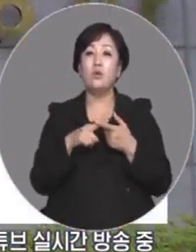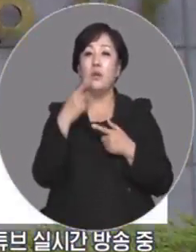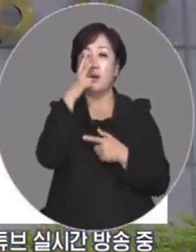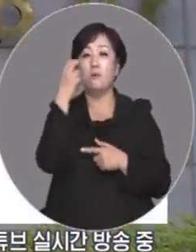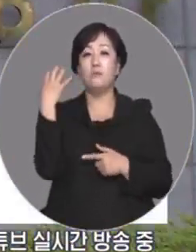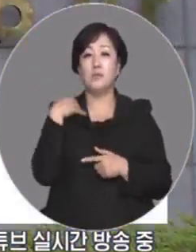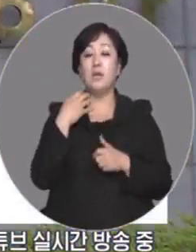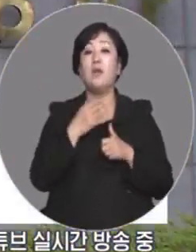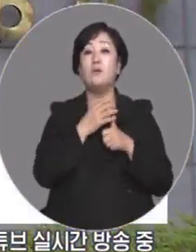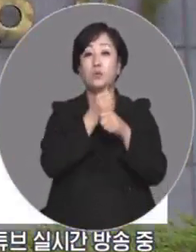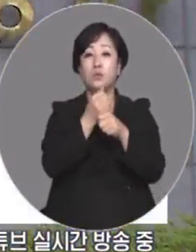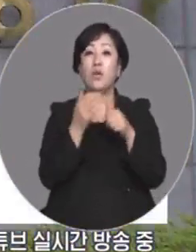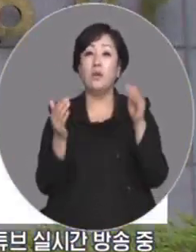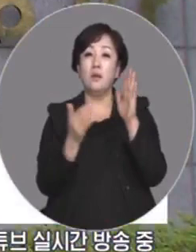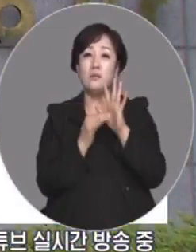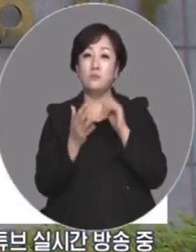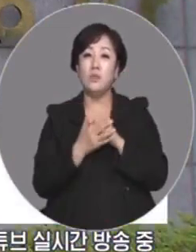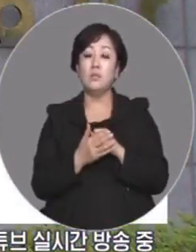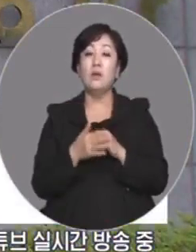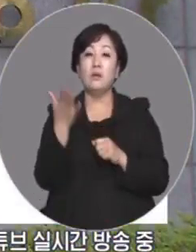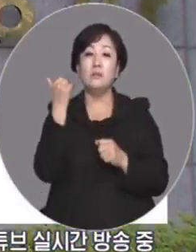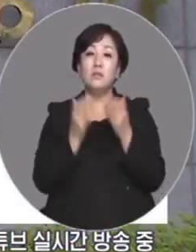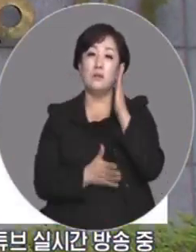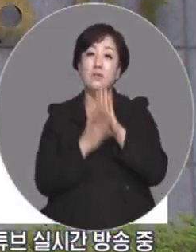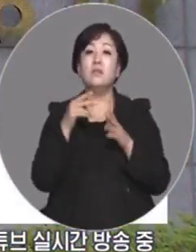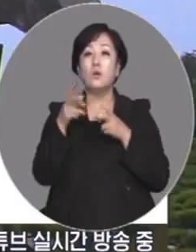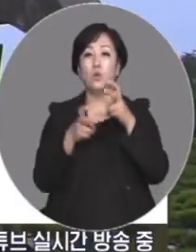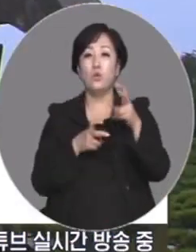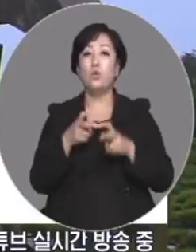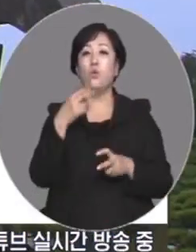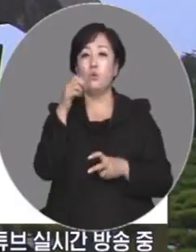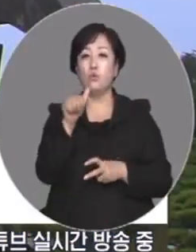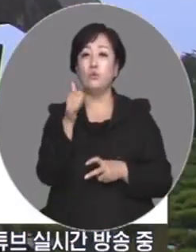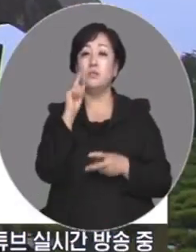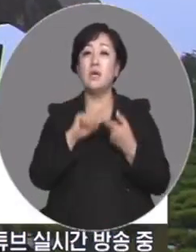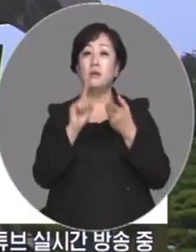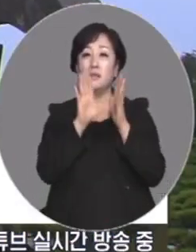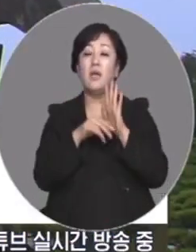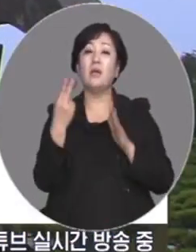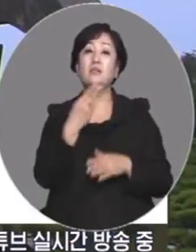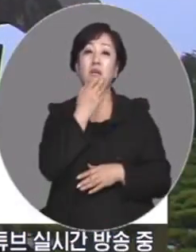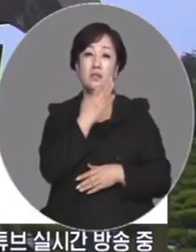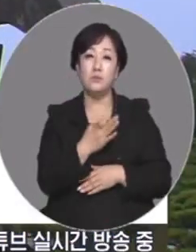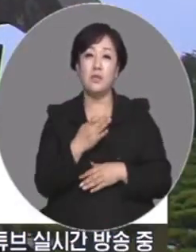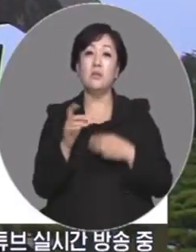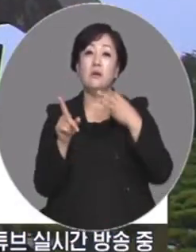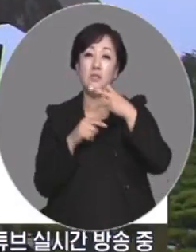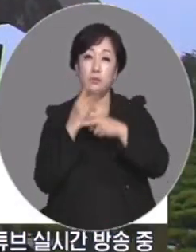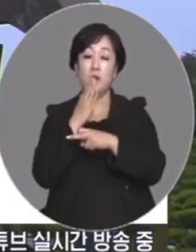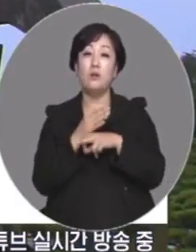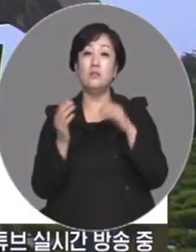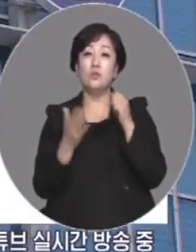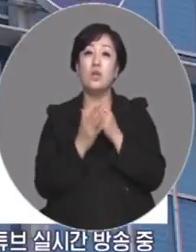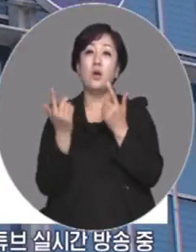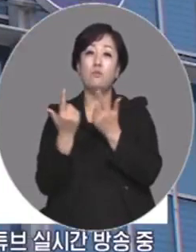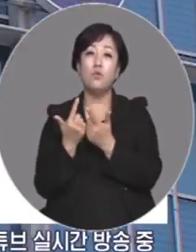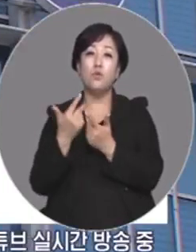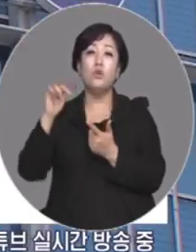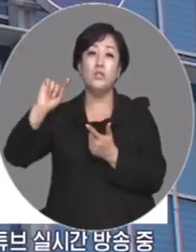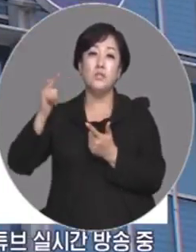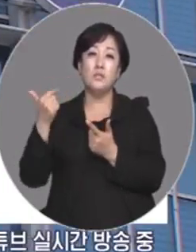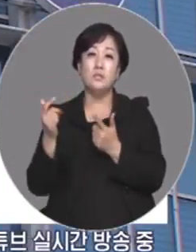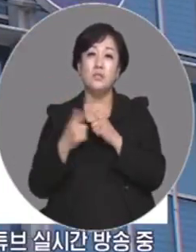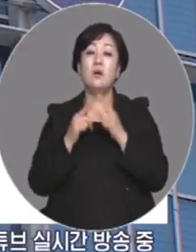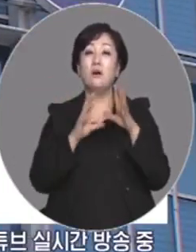송치했습니다. 송 전 부시장은 울산시 교통건설국장으로 일하던 2014년 12월 북구 신청동